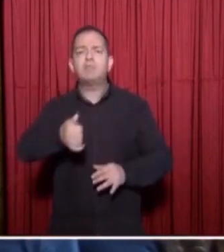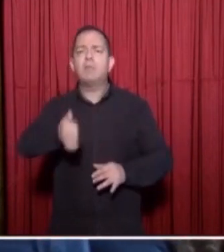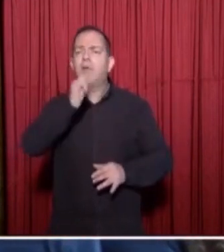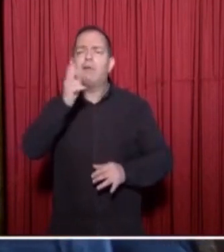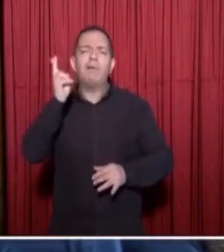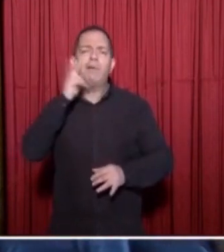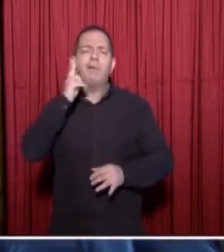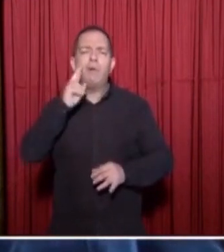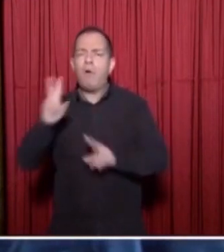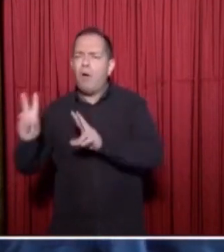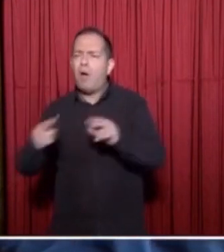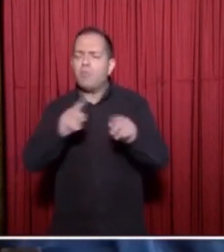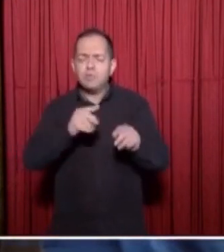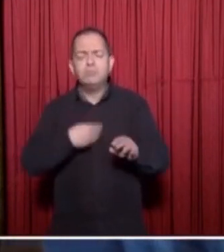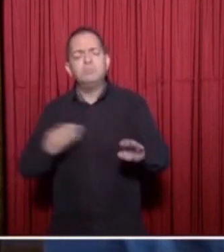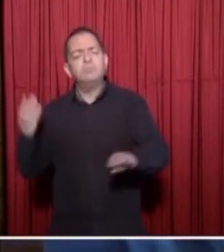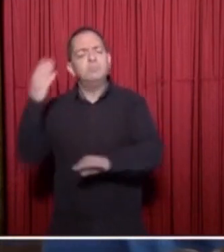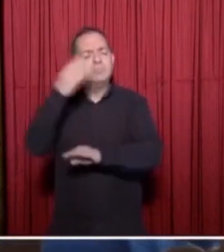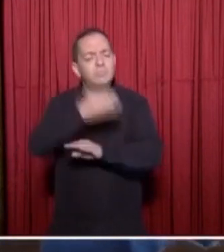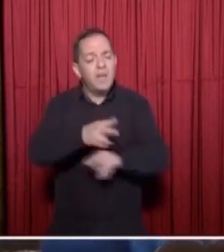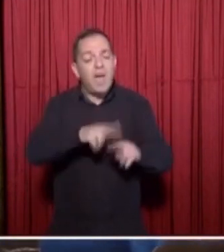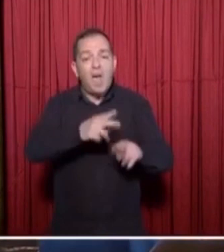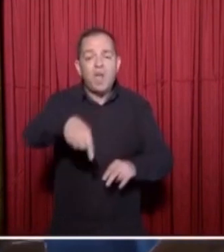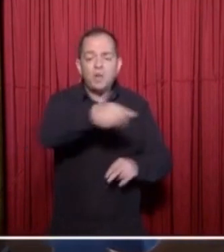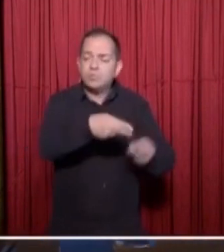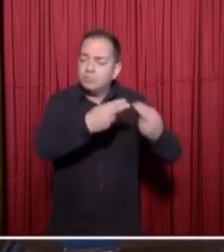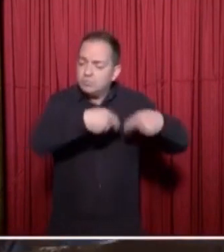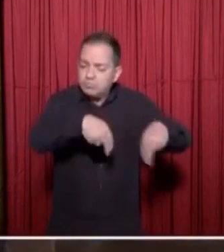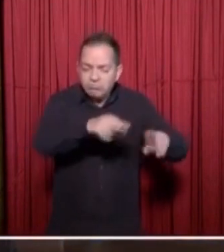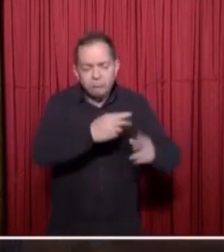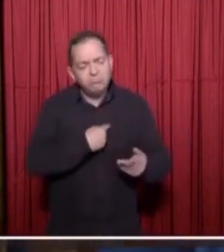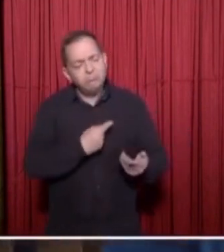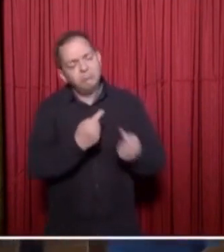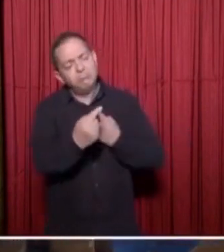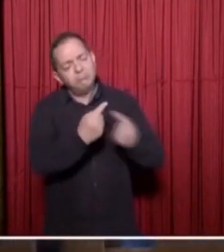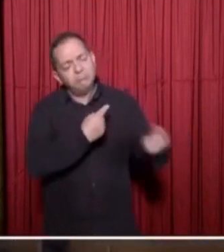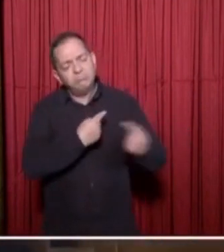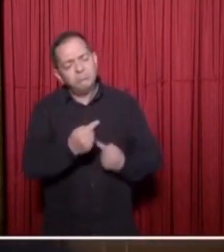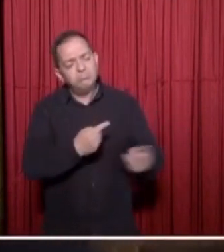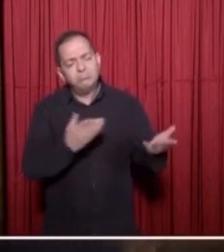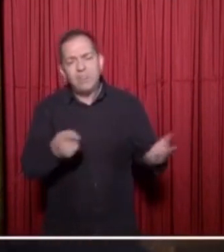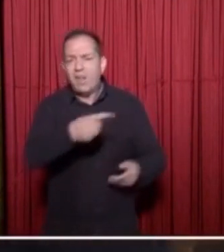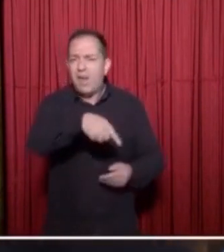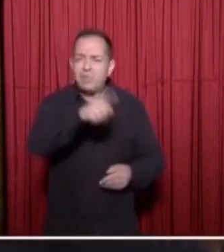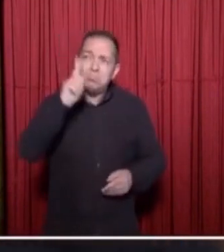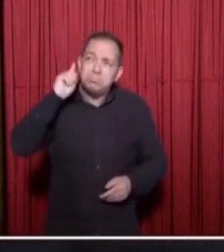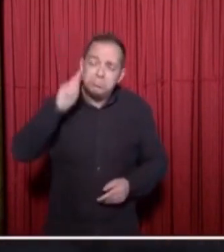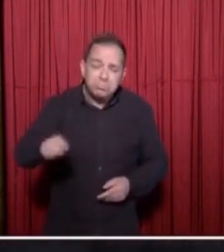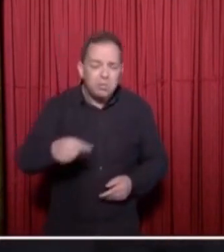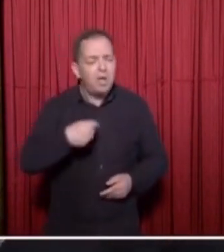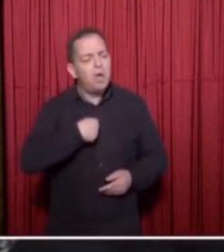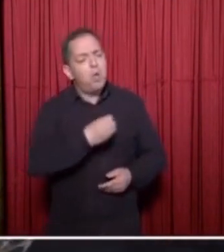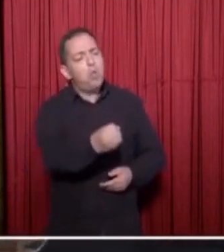παρηνήσας τρέχει προς Ιουδαίους λέγει της παρανόμης τι